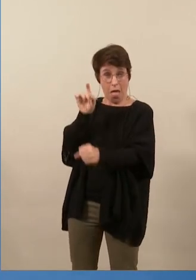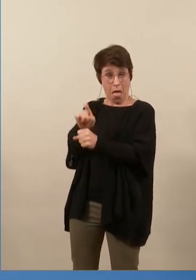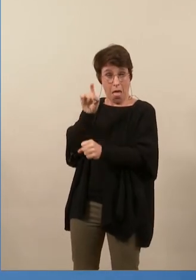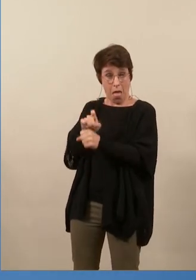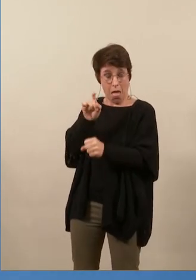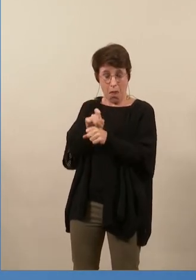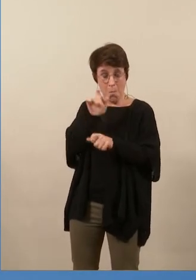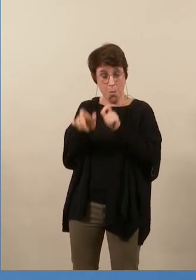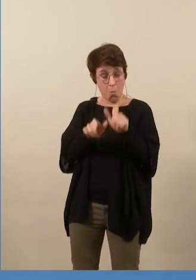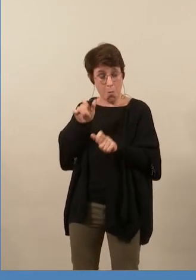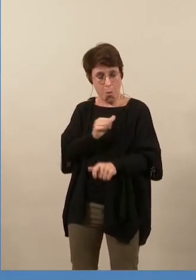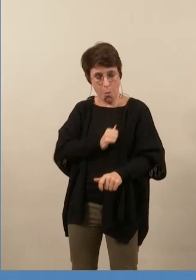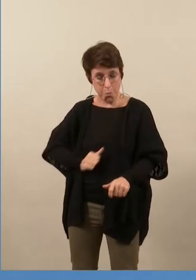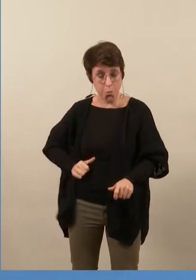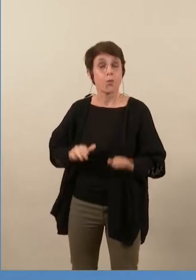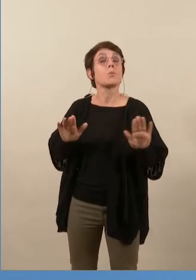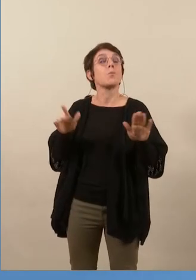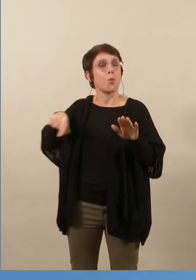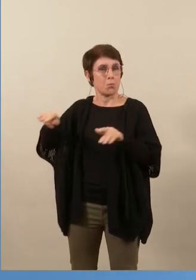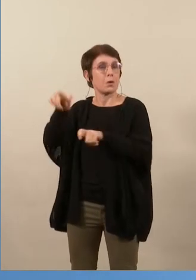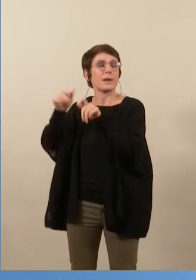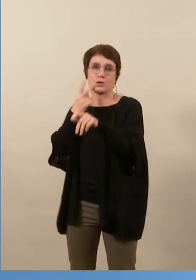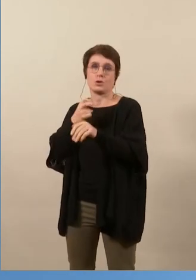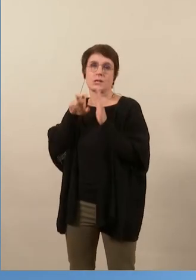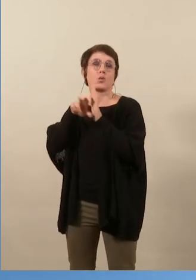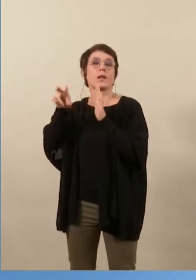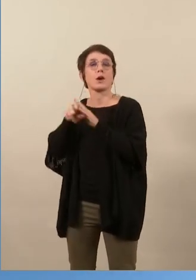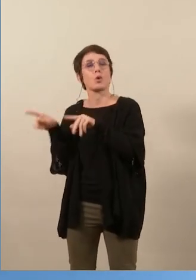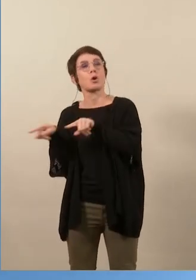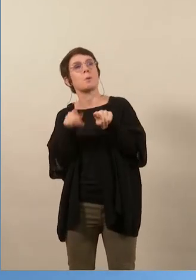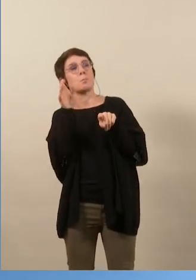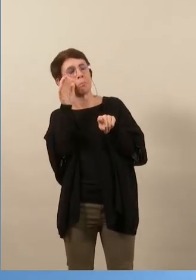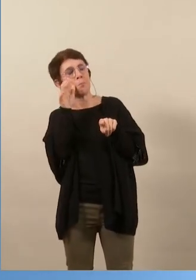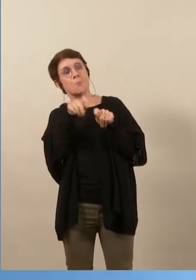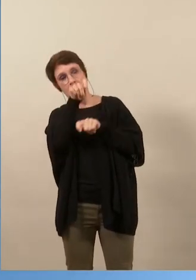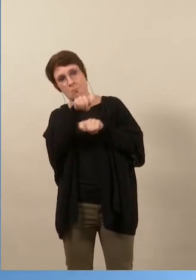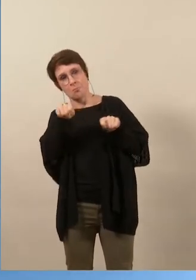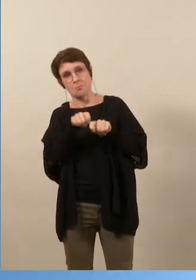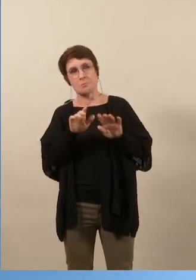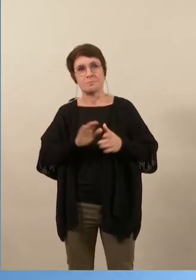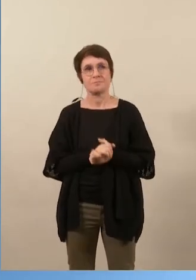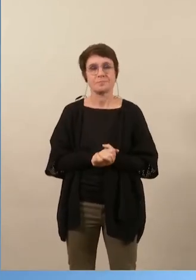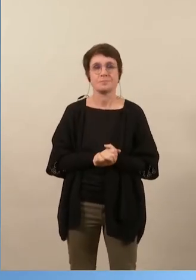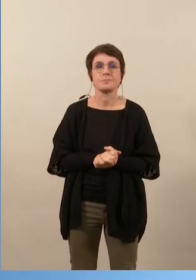mes mots mais les Grenoblois jugeront en ce qui concerne les la partie